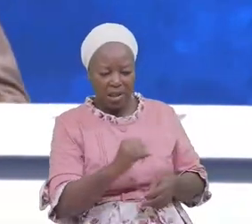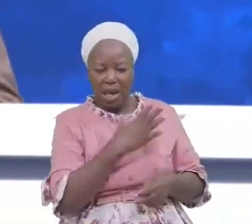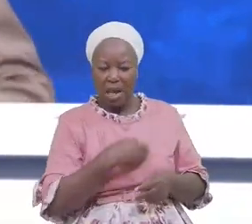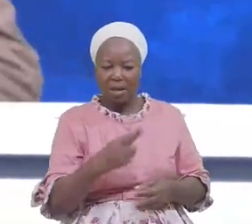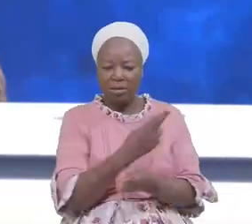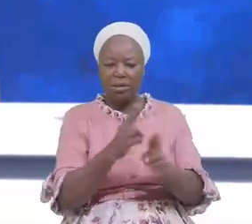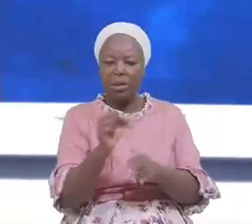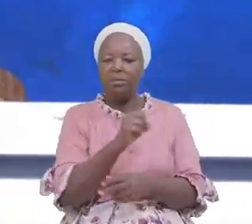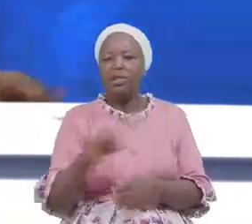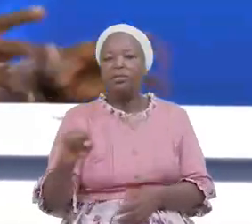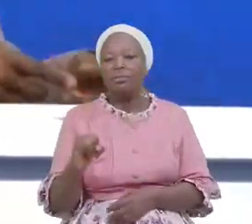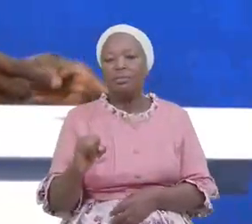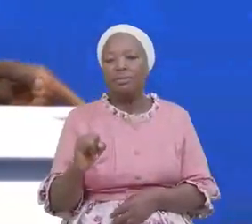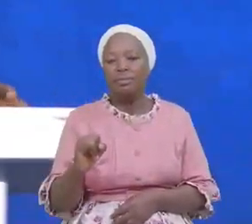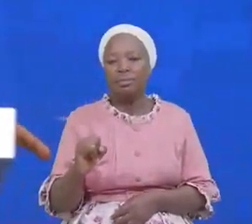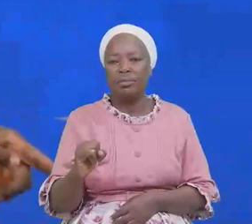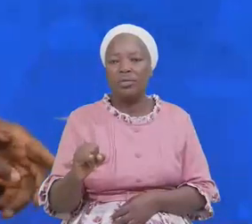Visitant et rachetant.